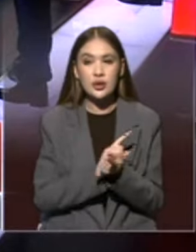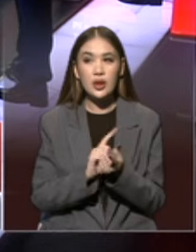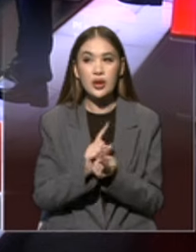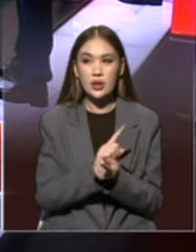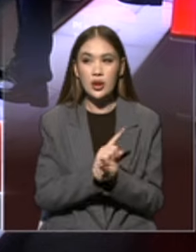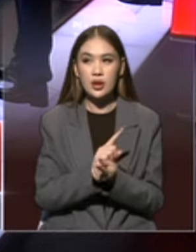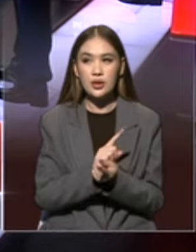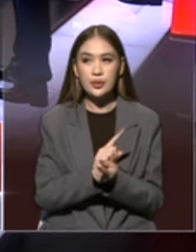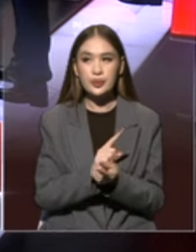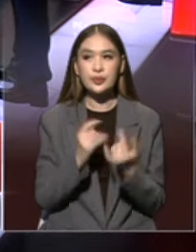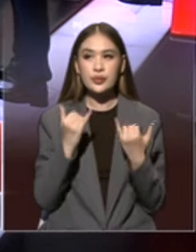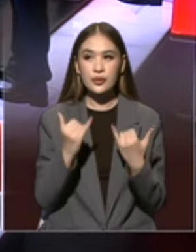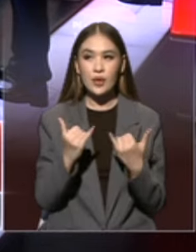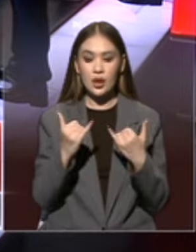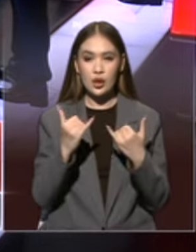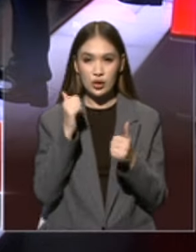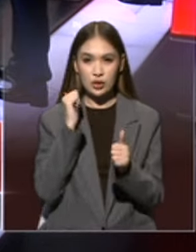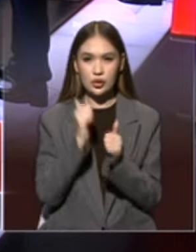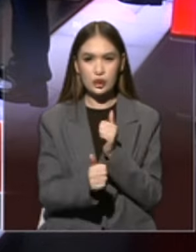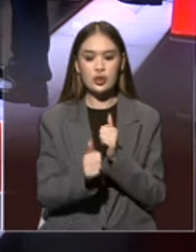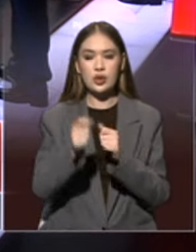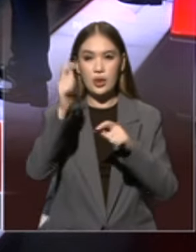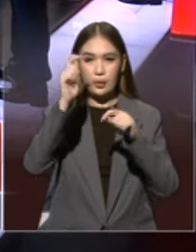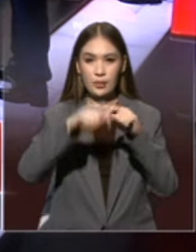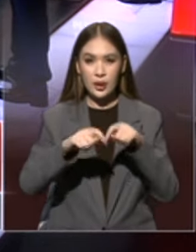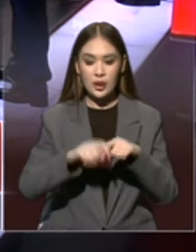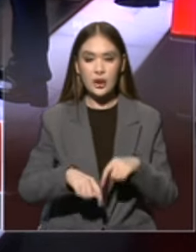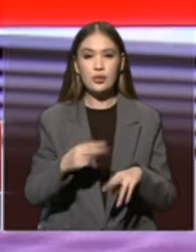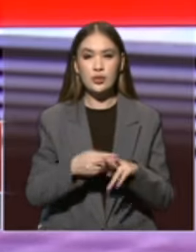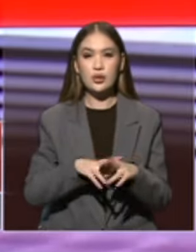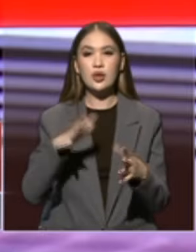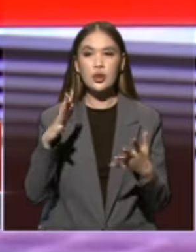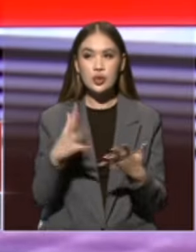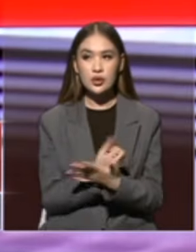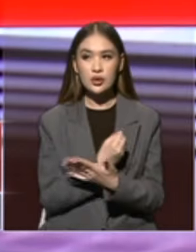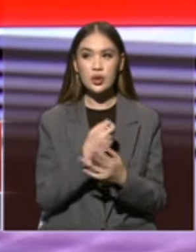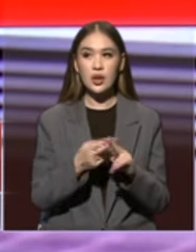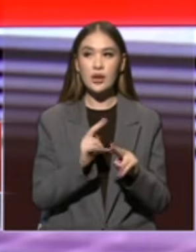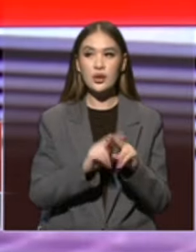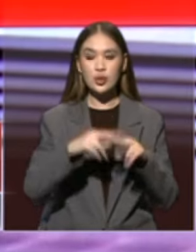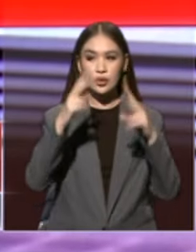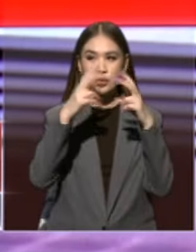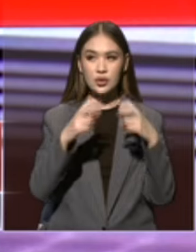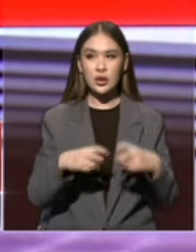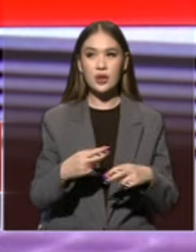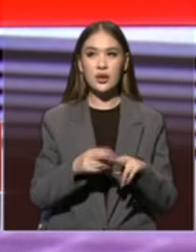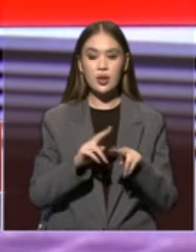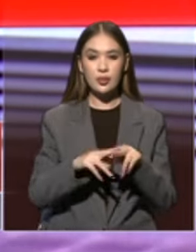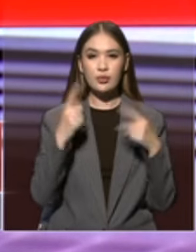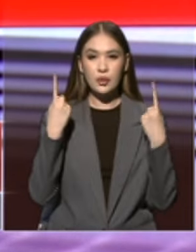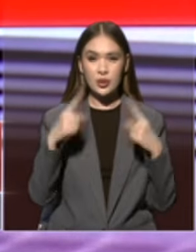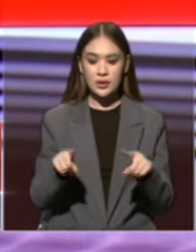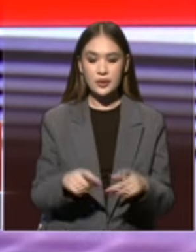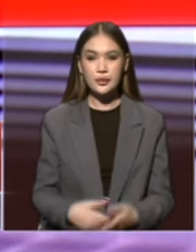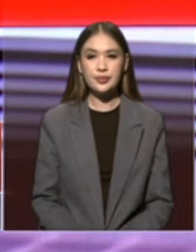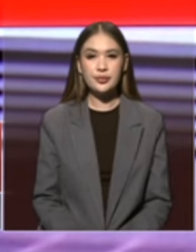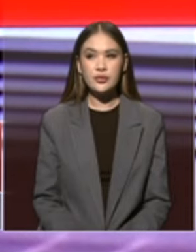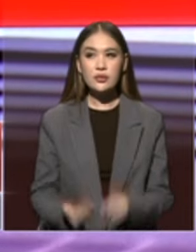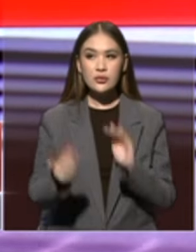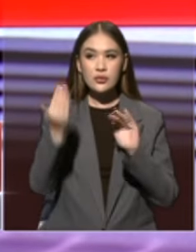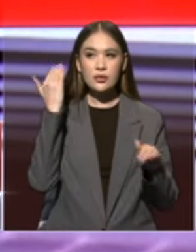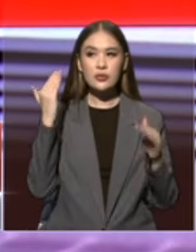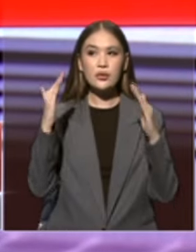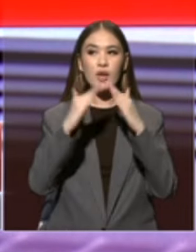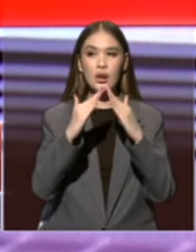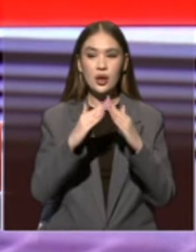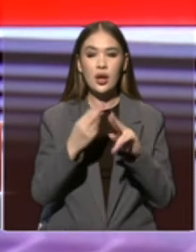істейміз, бақылаймыз оны и өз несін, нәтижесін көрсетіп отырмыз. Бүгінгі күнге алдыңғы есеп емес,